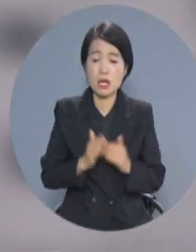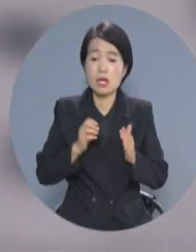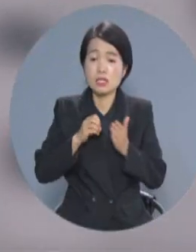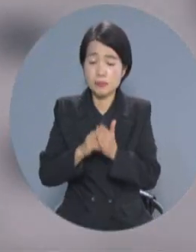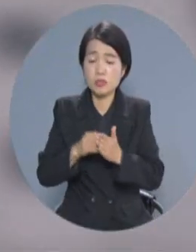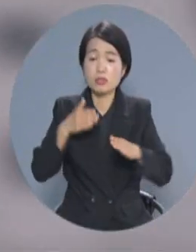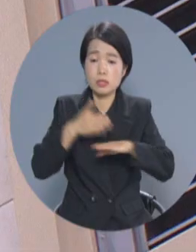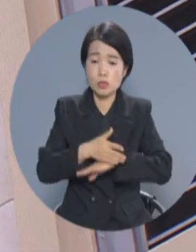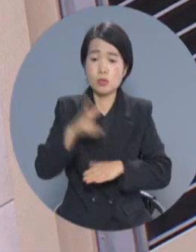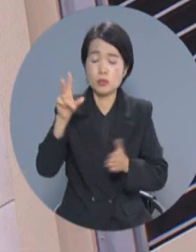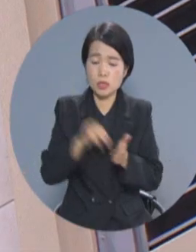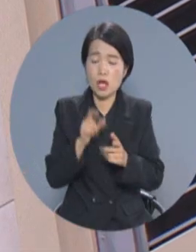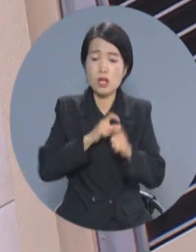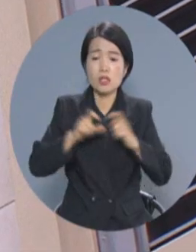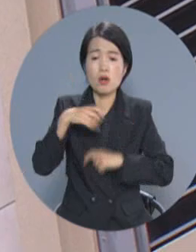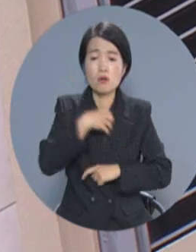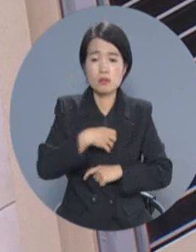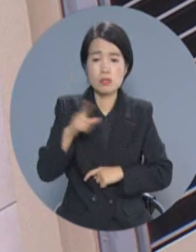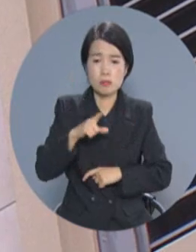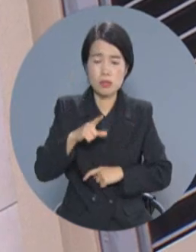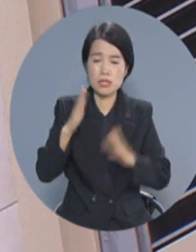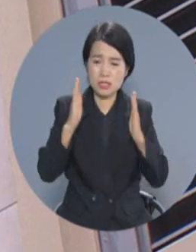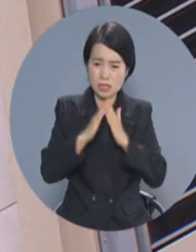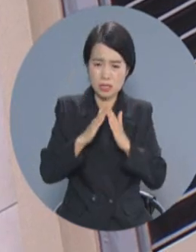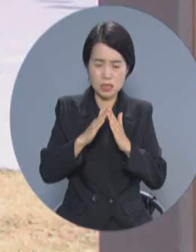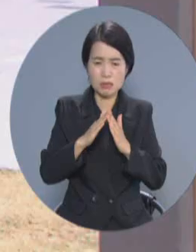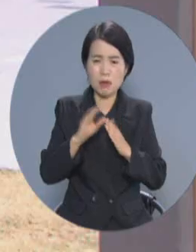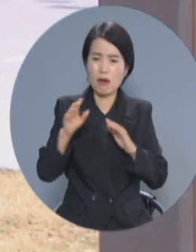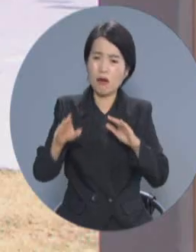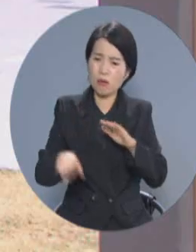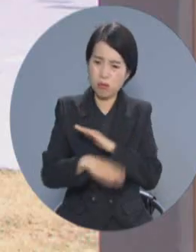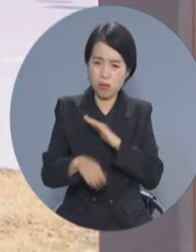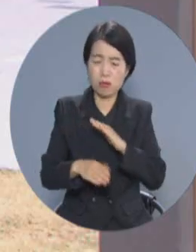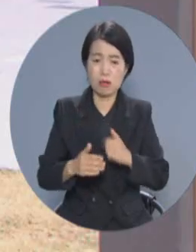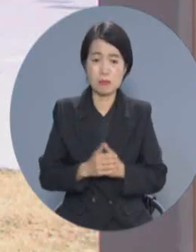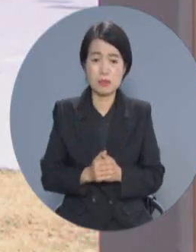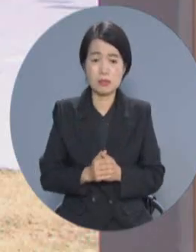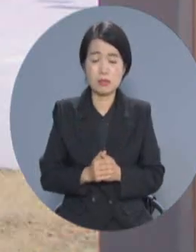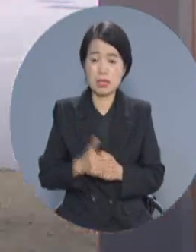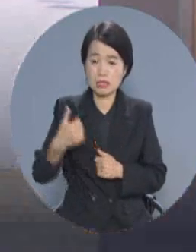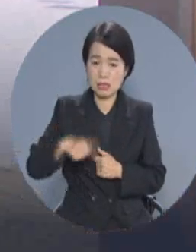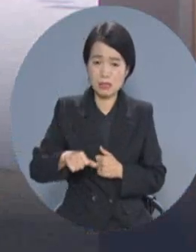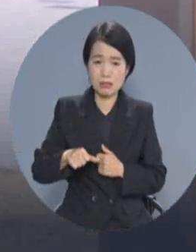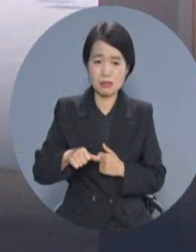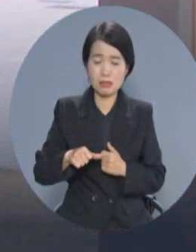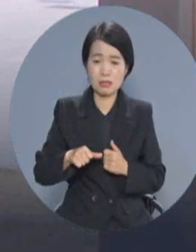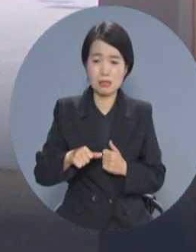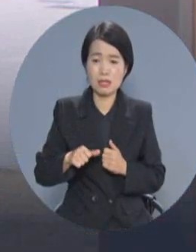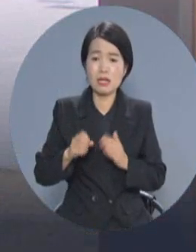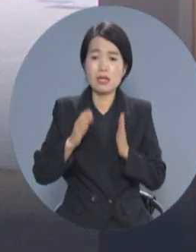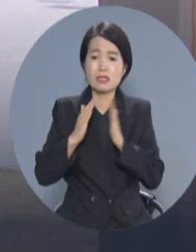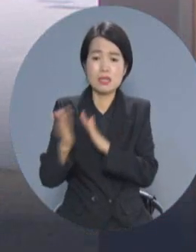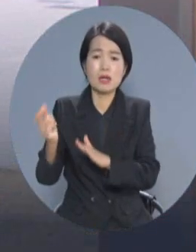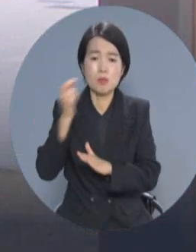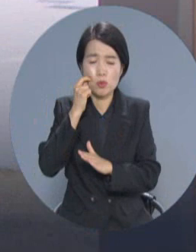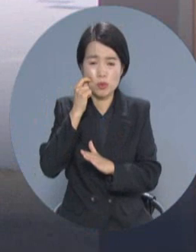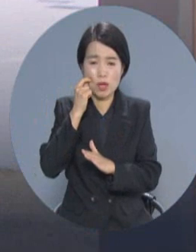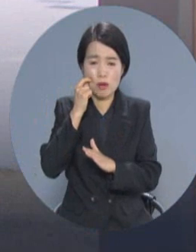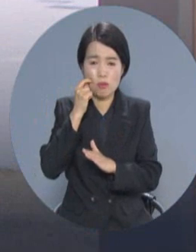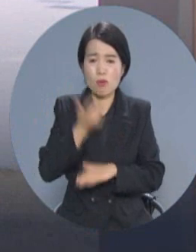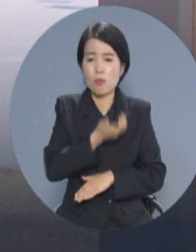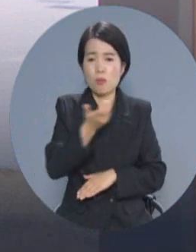입주도 문제지만 더 걱정되는 건 집 상태입니다. 그래서 지금 아이들이 들어오지 못하고 떠돌이 생활을 하고 있어요.